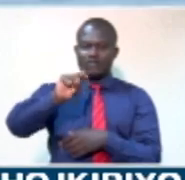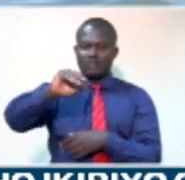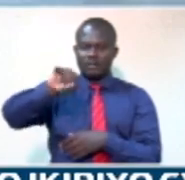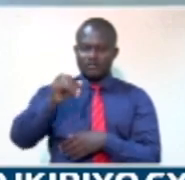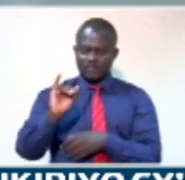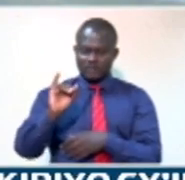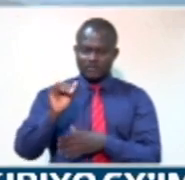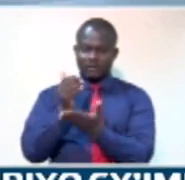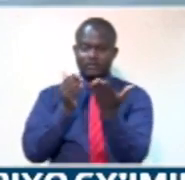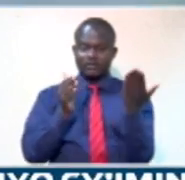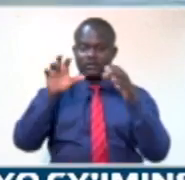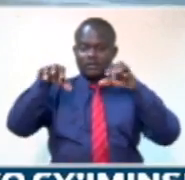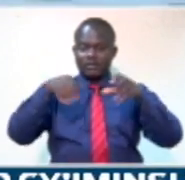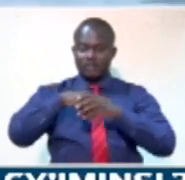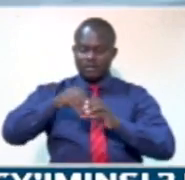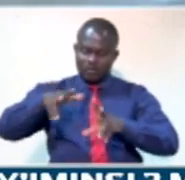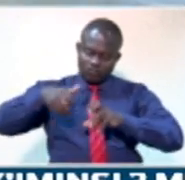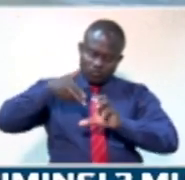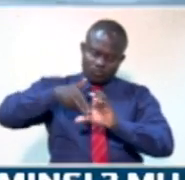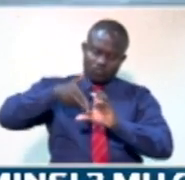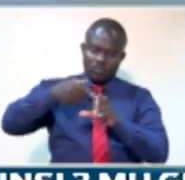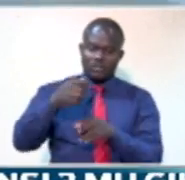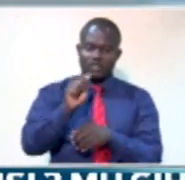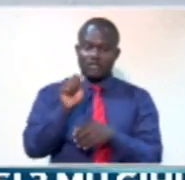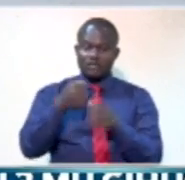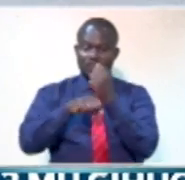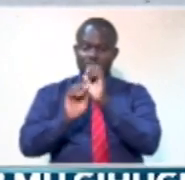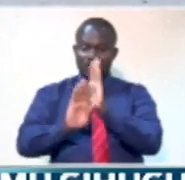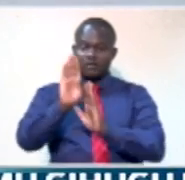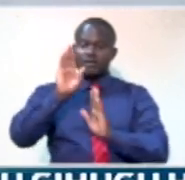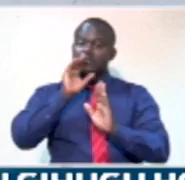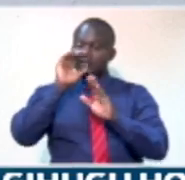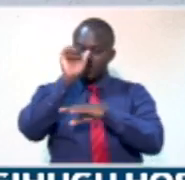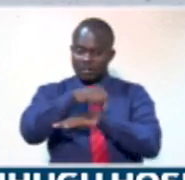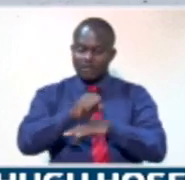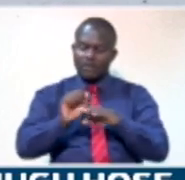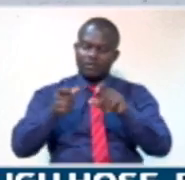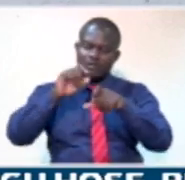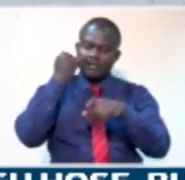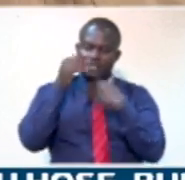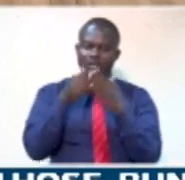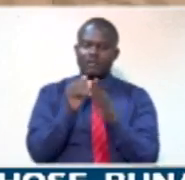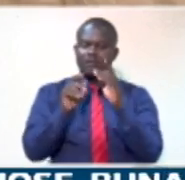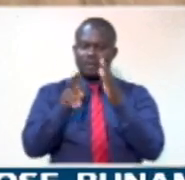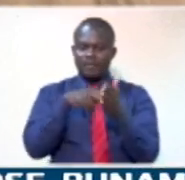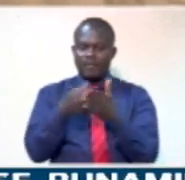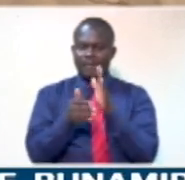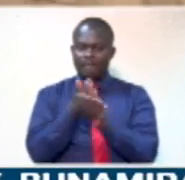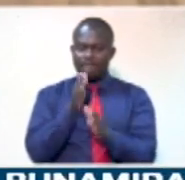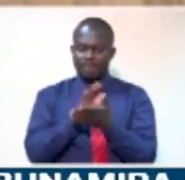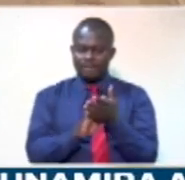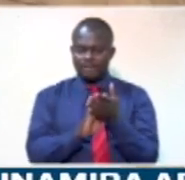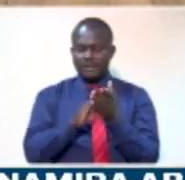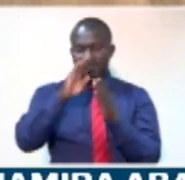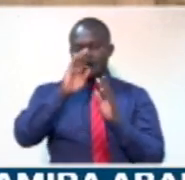y'Abahinde. Uretse kuba muri aka gace hacukurwa gas, haratutumba ibikorwa by'iterambere bitabura kwiyongera mu gihe ibyihebe byaba bitsinzwe burundu. Ingabo